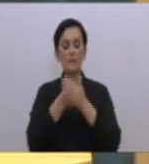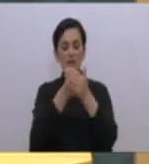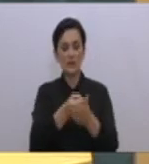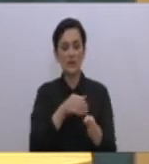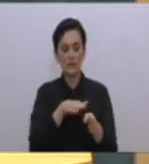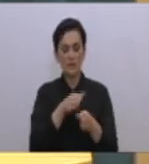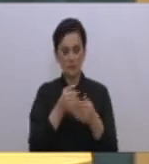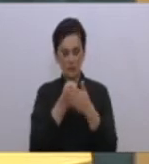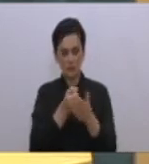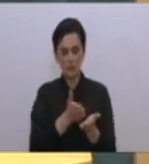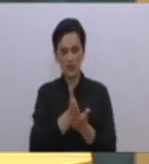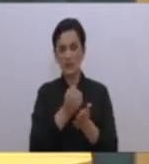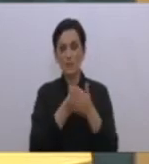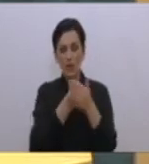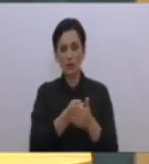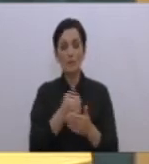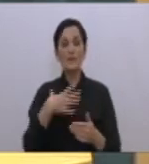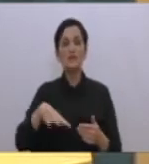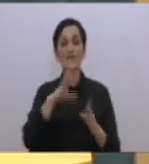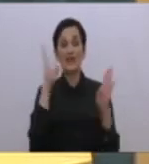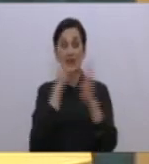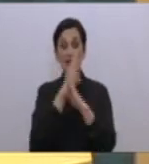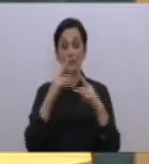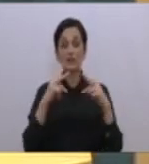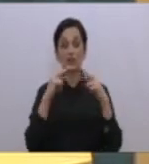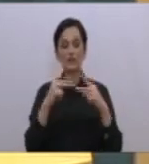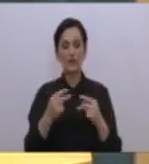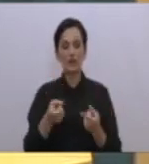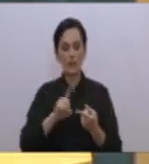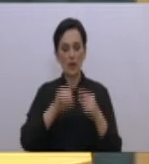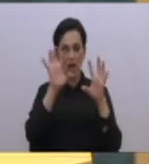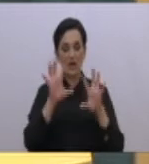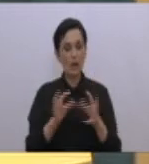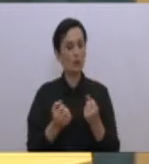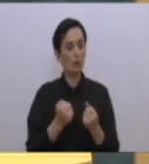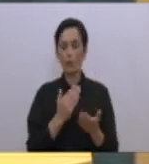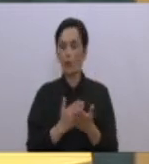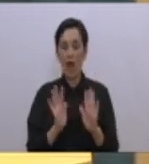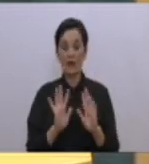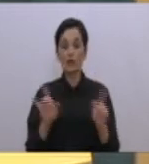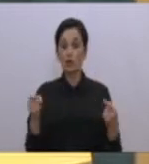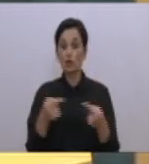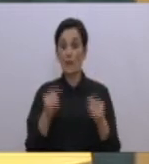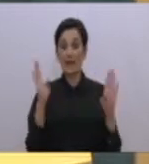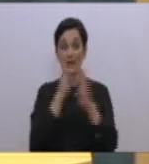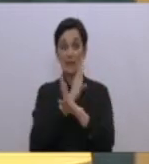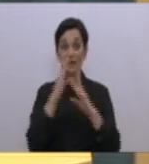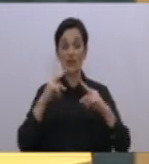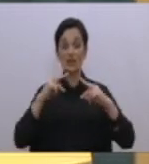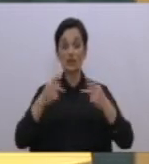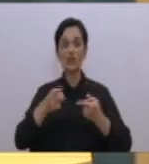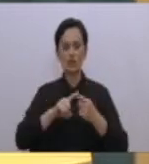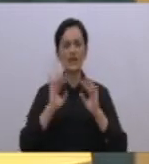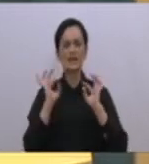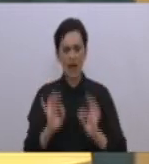შესახებ. საქართველოში უშუალოდ კლიმატის ცვლილების შესახებ კანონი მიღებული არ არის. შესაბამისად, კლიმატის ცვლილების შესახებ